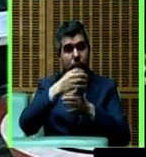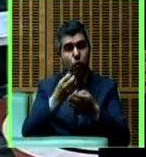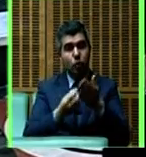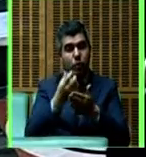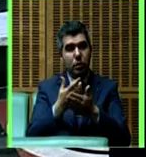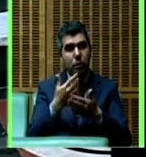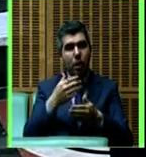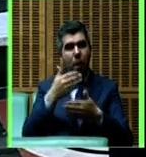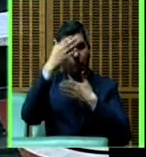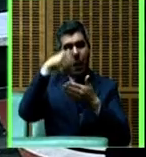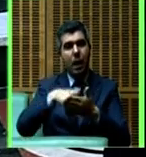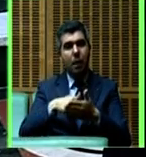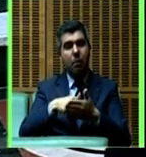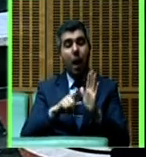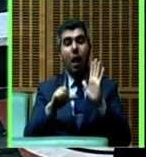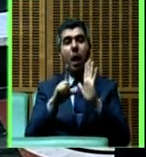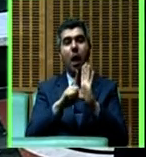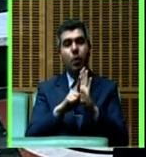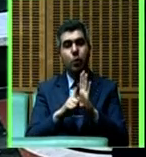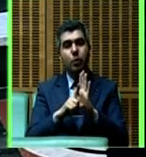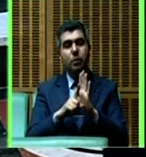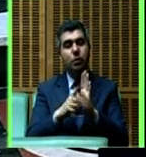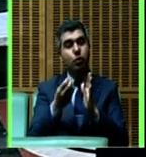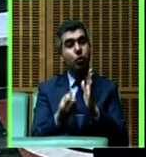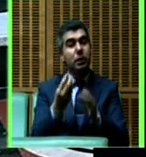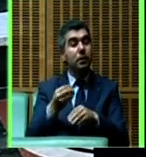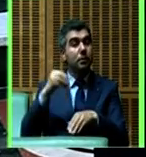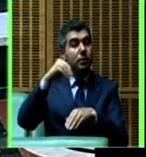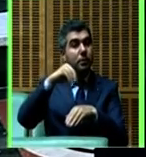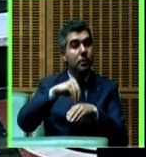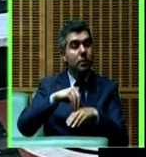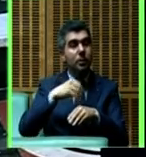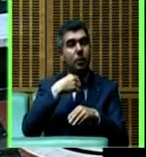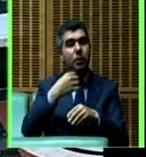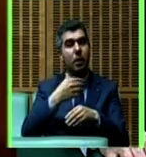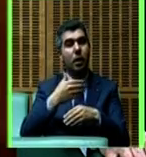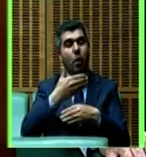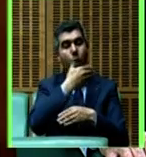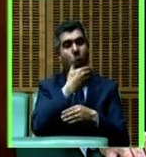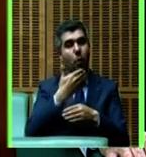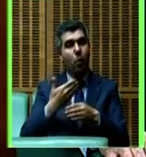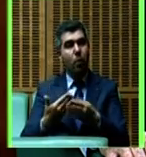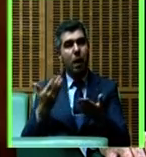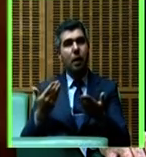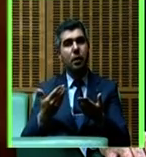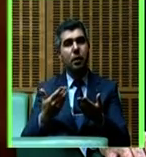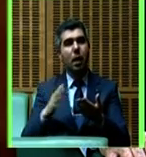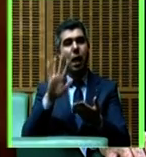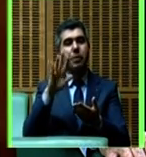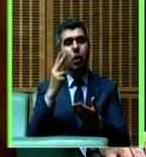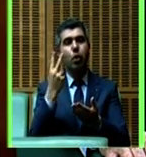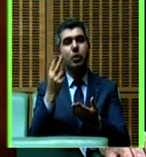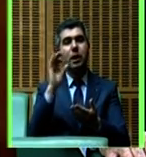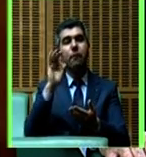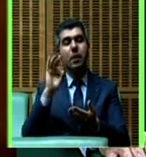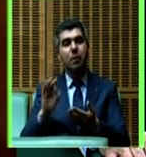قانون مدونات الهيدروكربورات التي تعطي للدولة بطبيعة الحال 25%